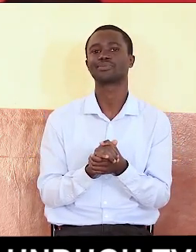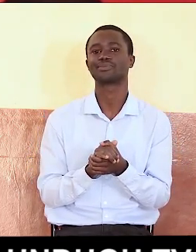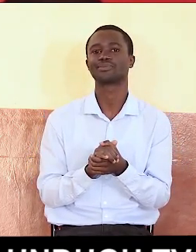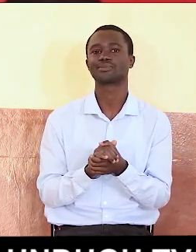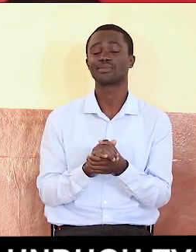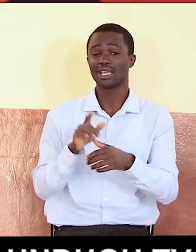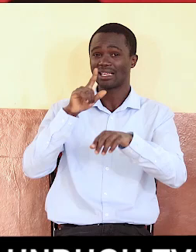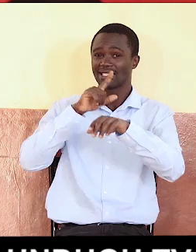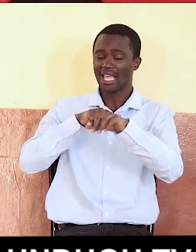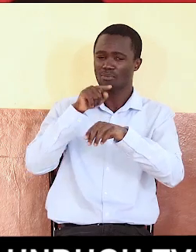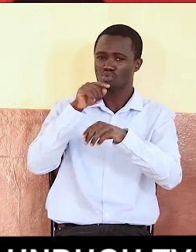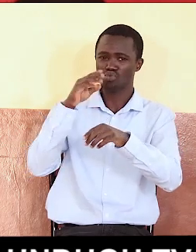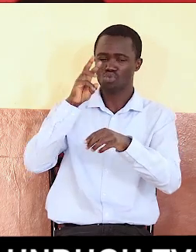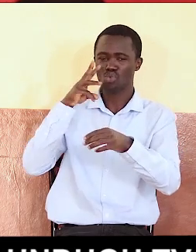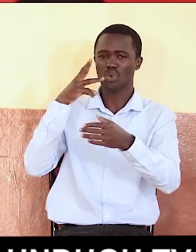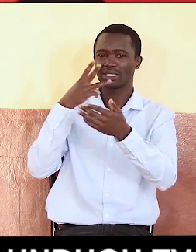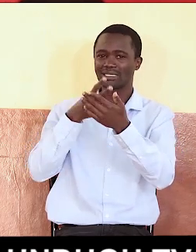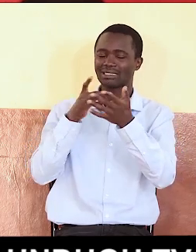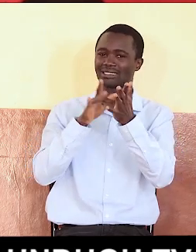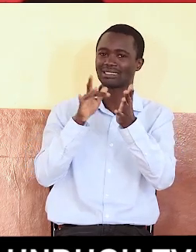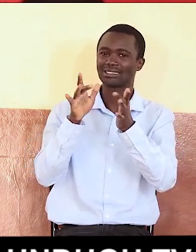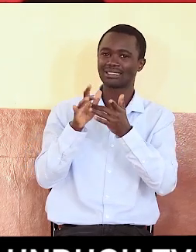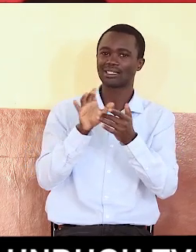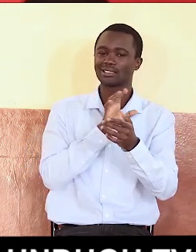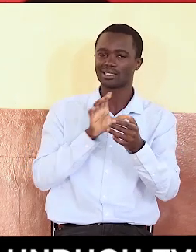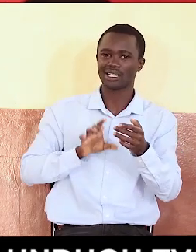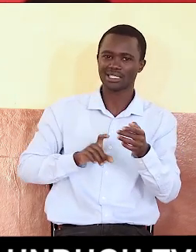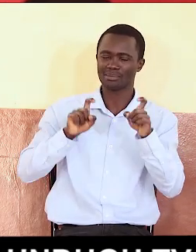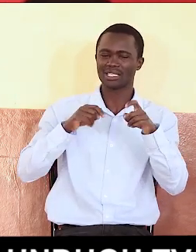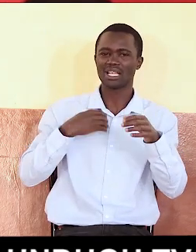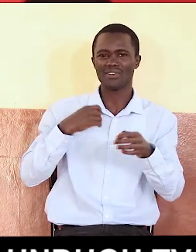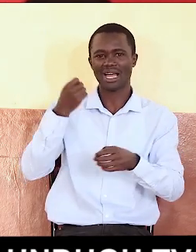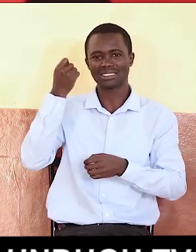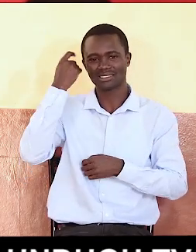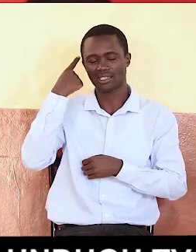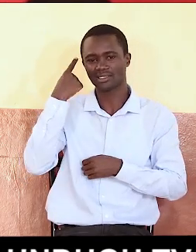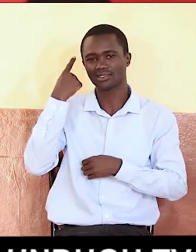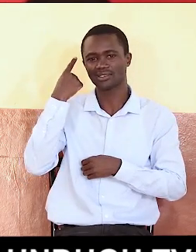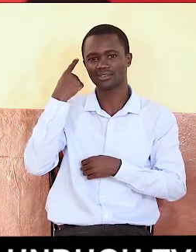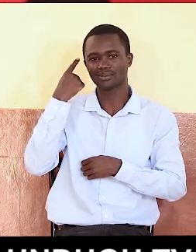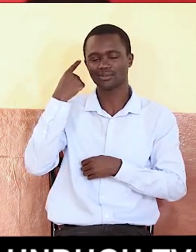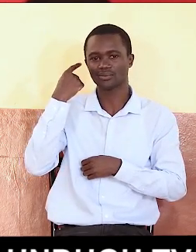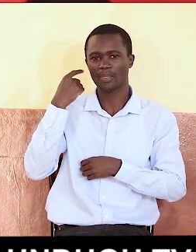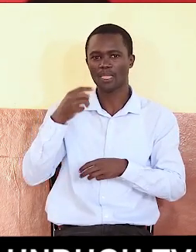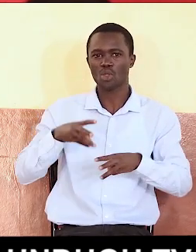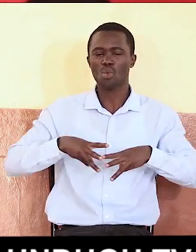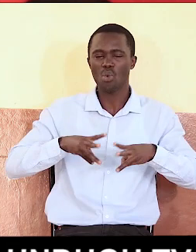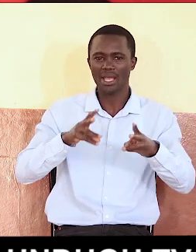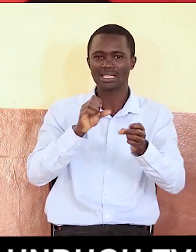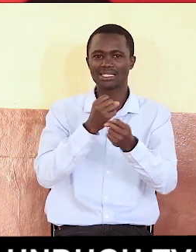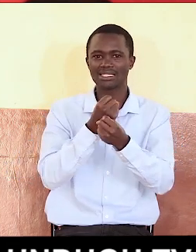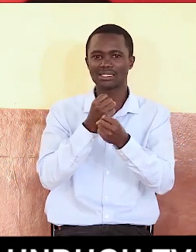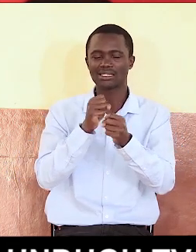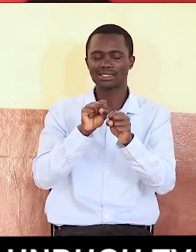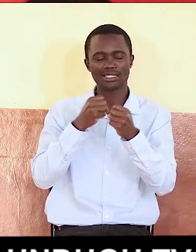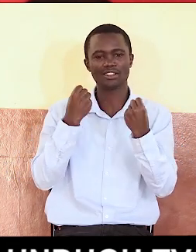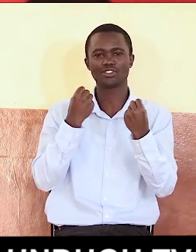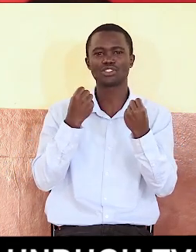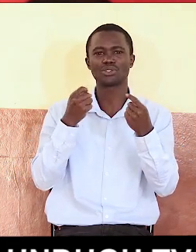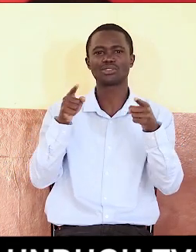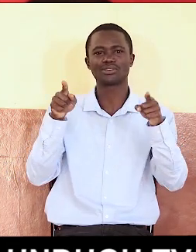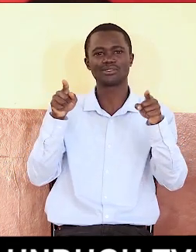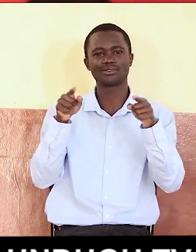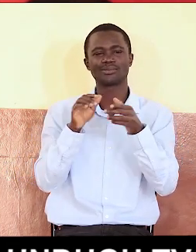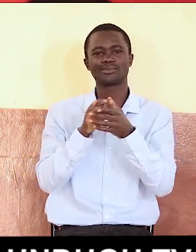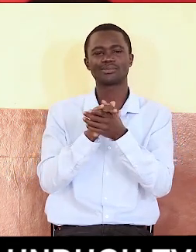Ukiwa shahidi wa Kristo, lazima uwe na ufahamu kamili wa njia ya wokovu na injili. Na ndio